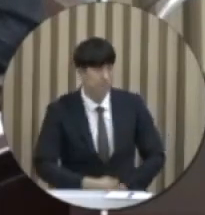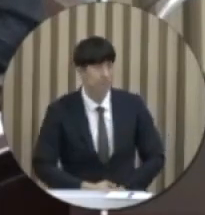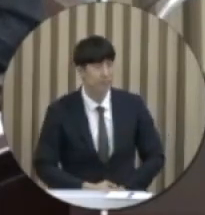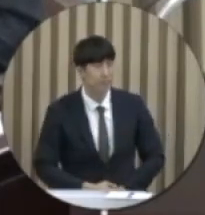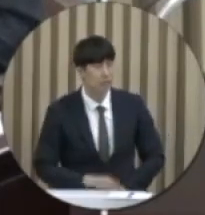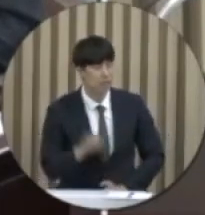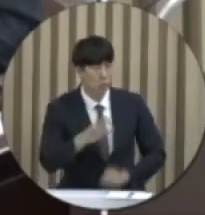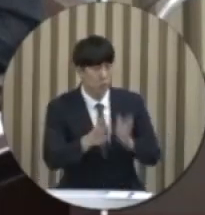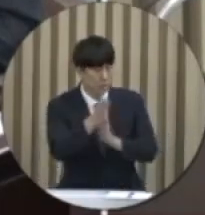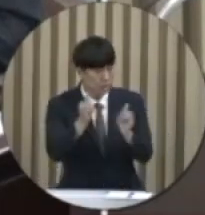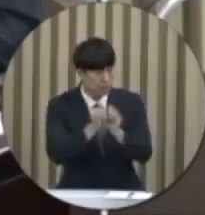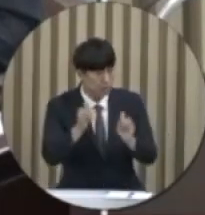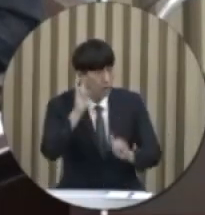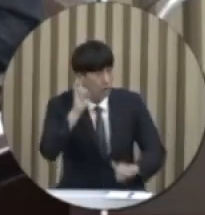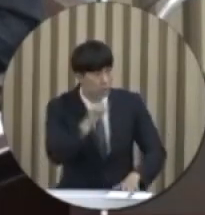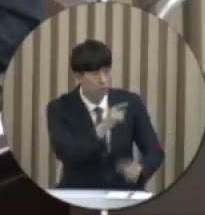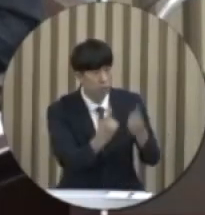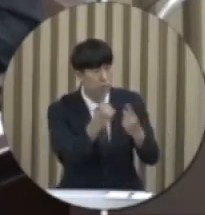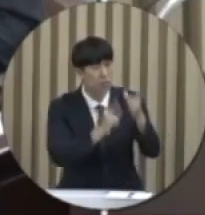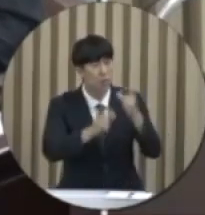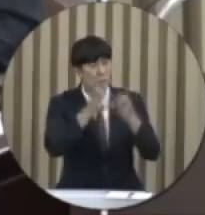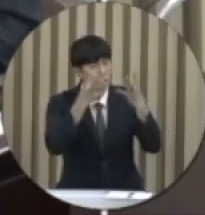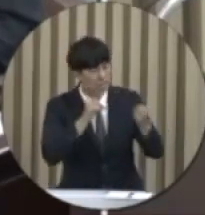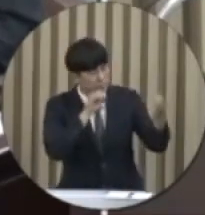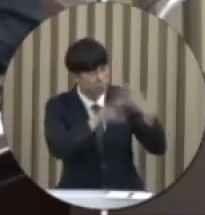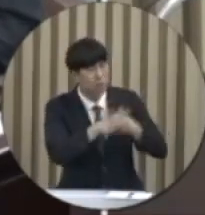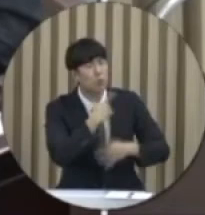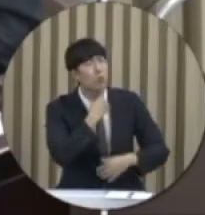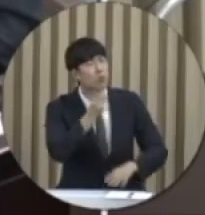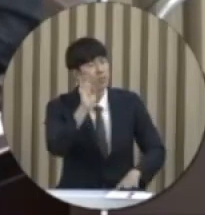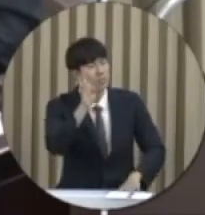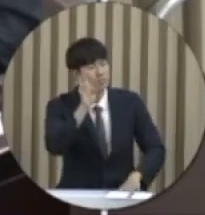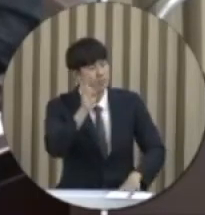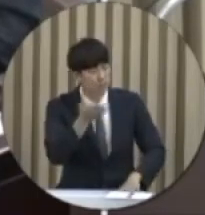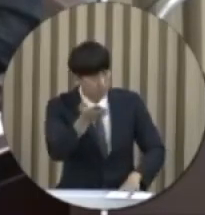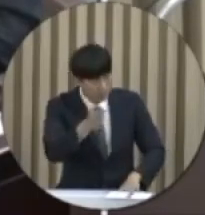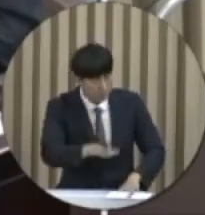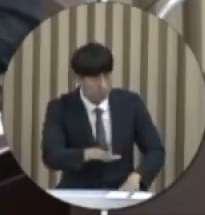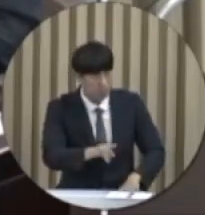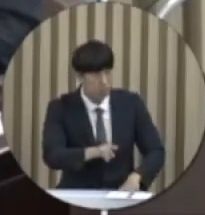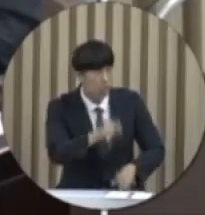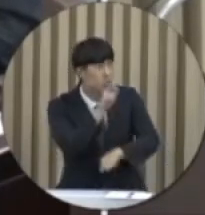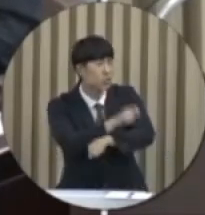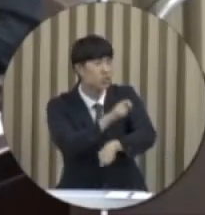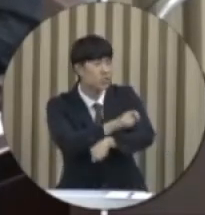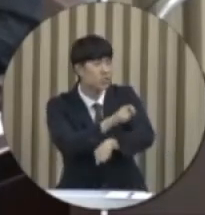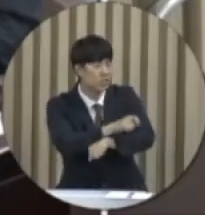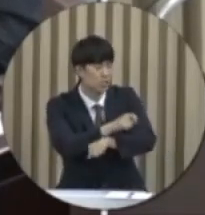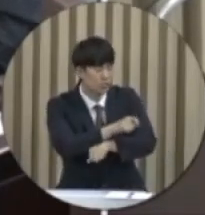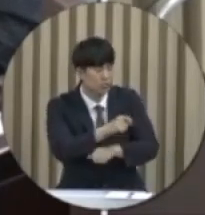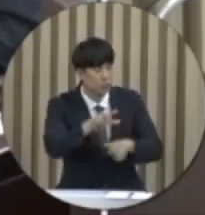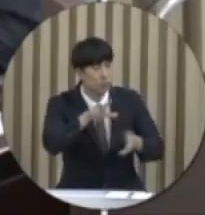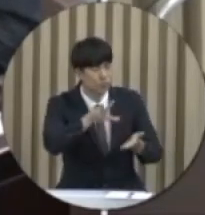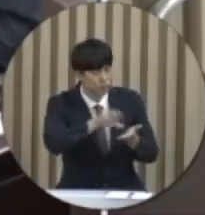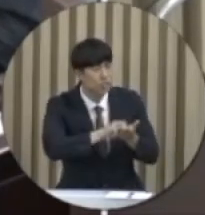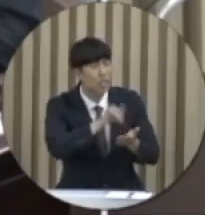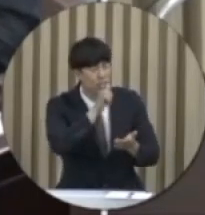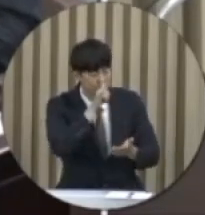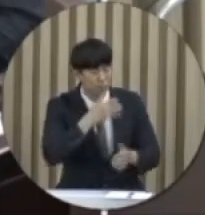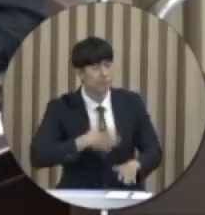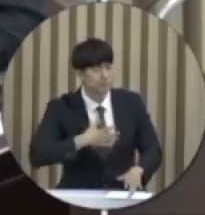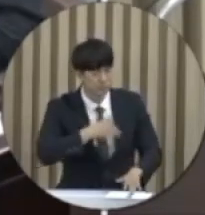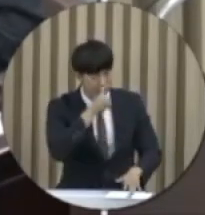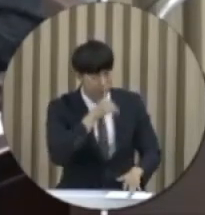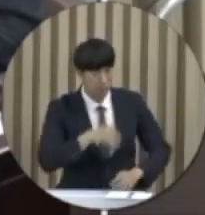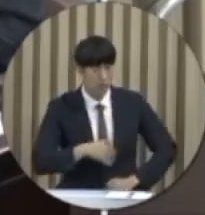또 시민들은 아마 이거보다 더 많은 답변을 원하겠지만 정무적인 문제가 좀 있는 거 이해하고요. 대신